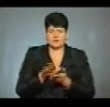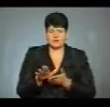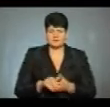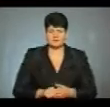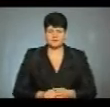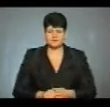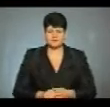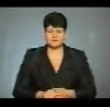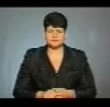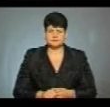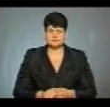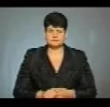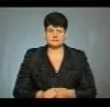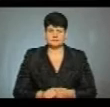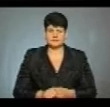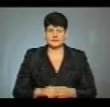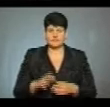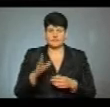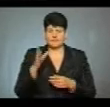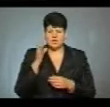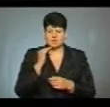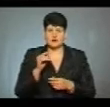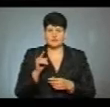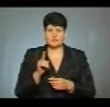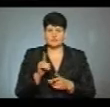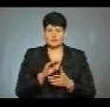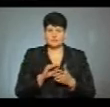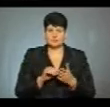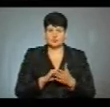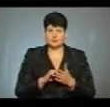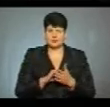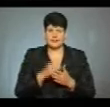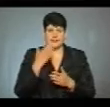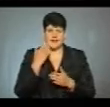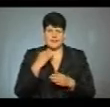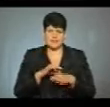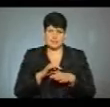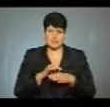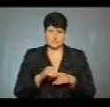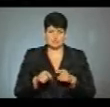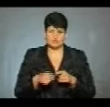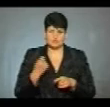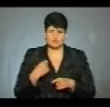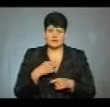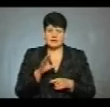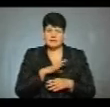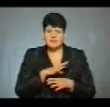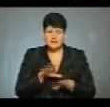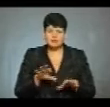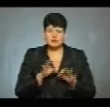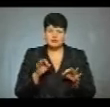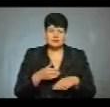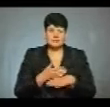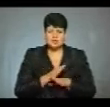частину на дишу, які вважаю за описом документи, коли такими тілесними ушкодження. Тому що, як я вважаю, там не було ні тріщин,